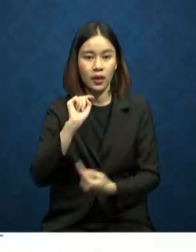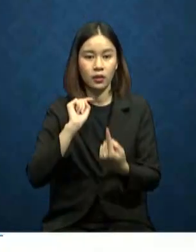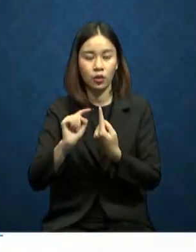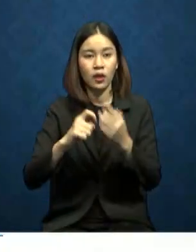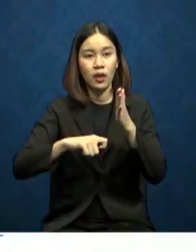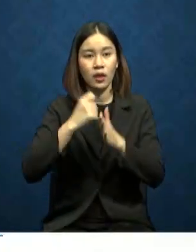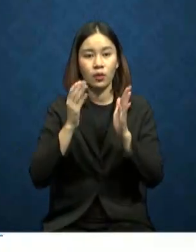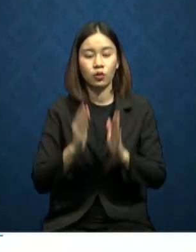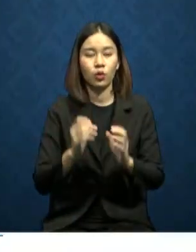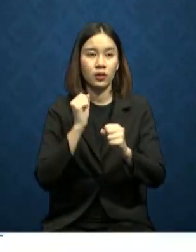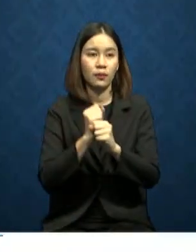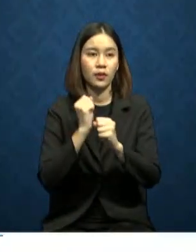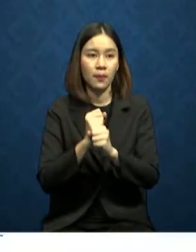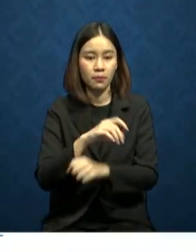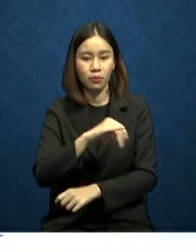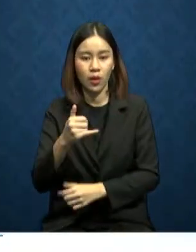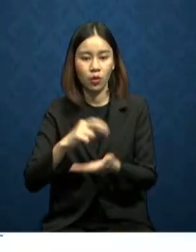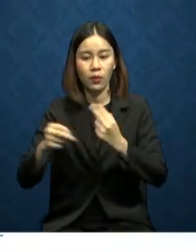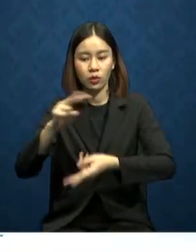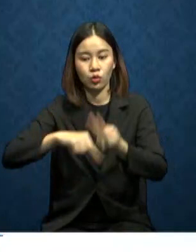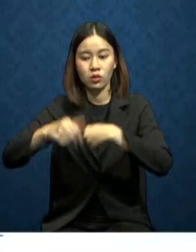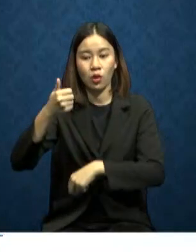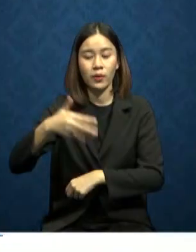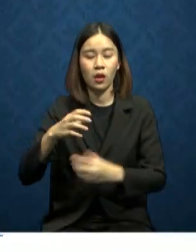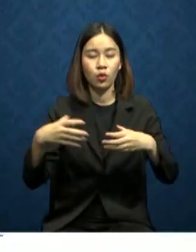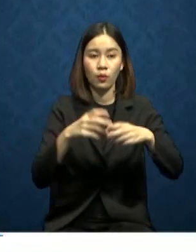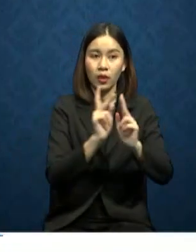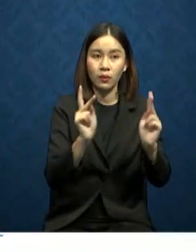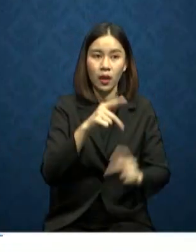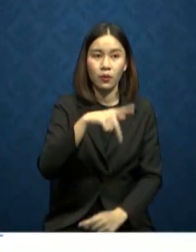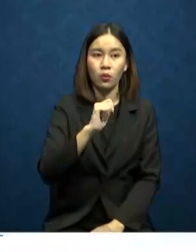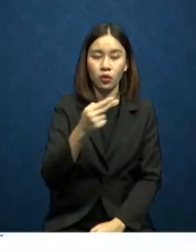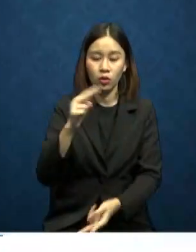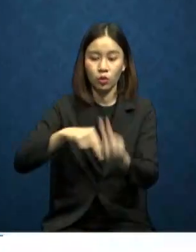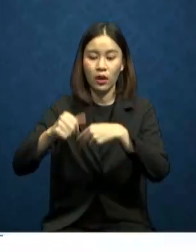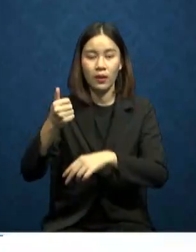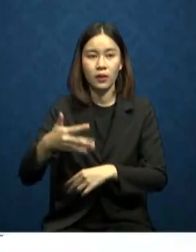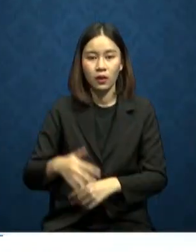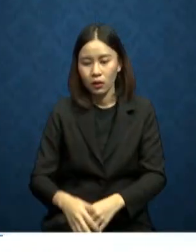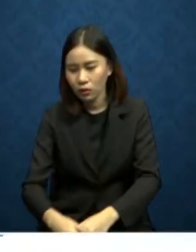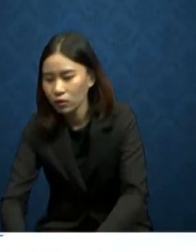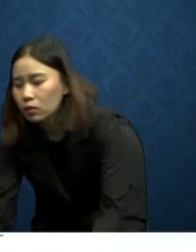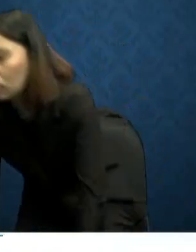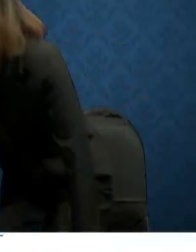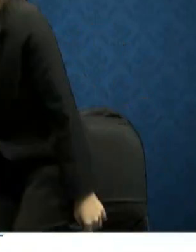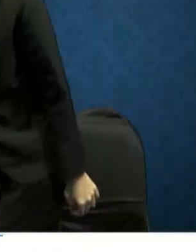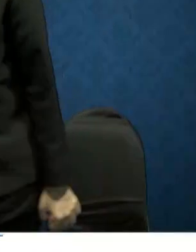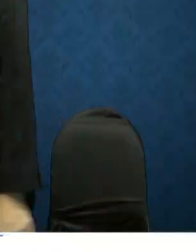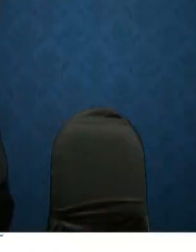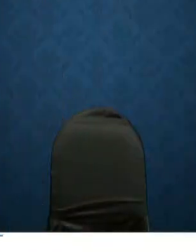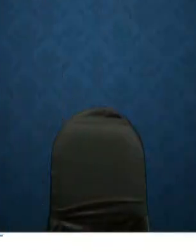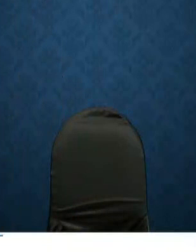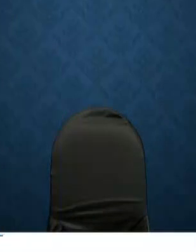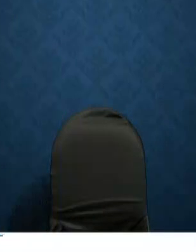เหตุผลของเจ้าหน้าที่บางประเภทจึงไม่สามารถถูกตรวจสอบได้โดยคณะกรรมการปปทครับท่านเอ่อขออนุญาตนำเรียน